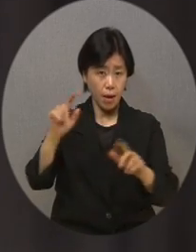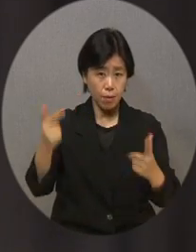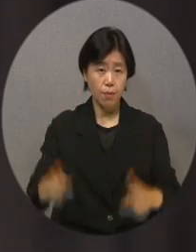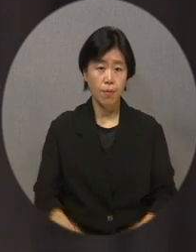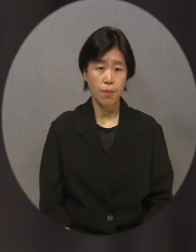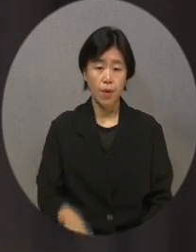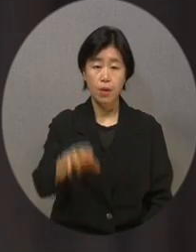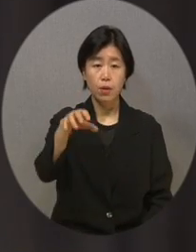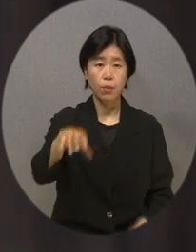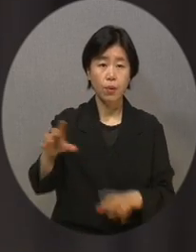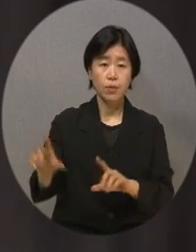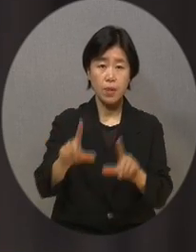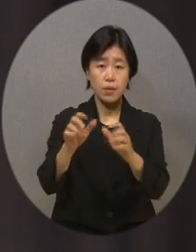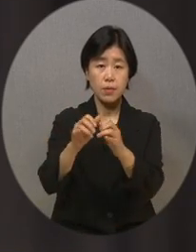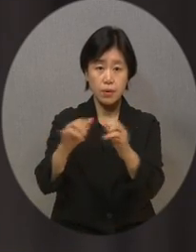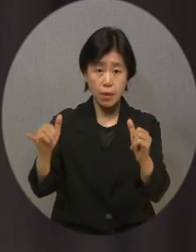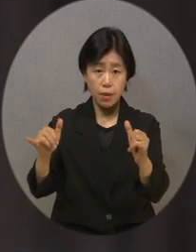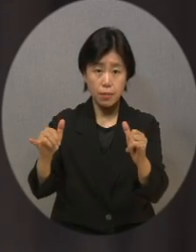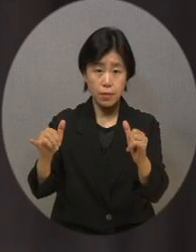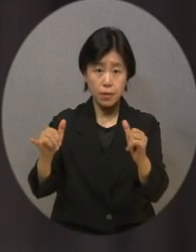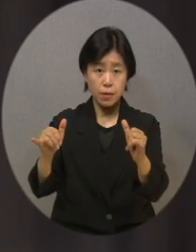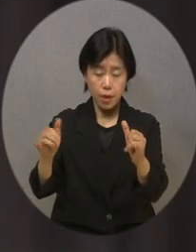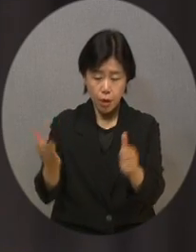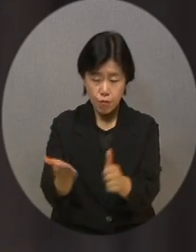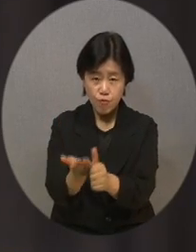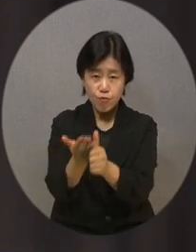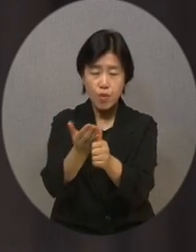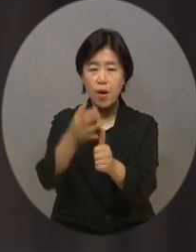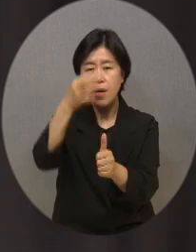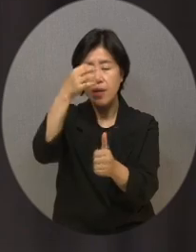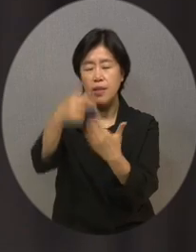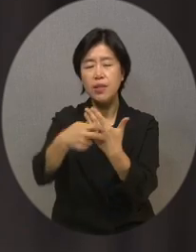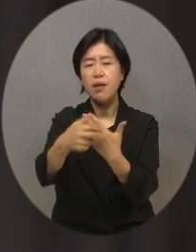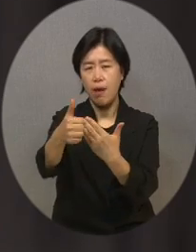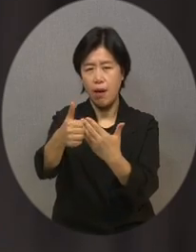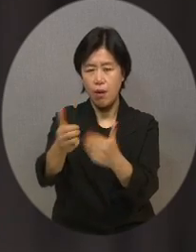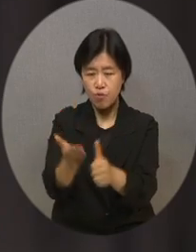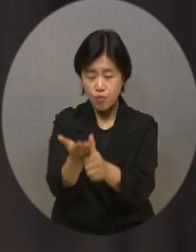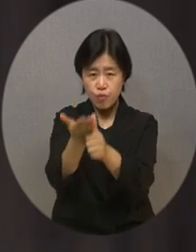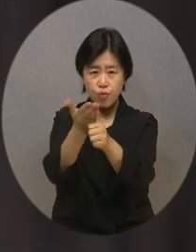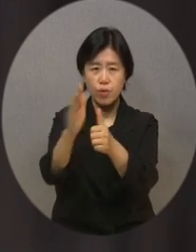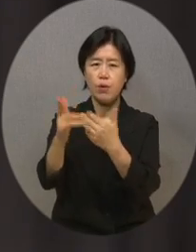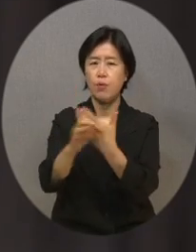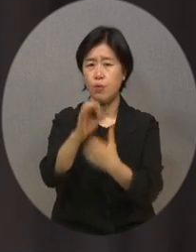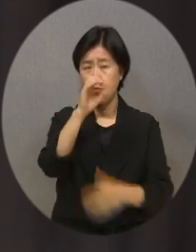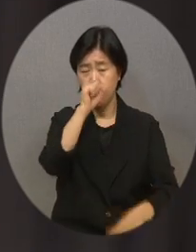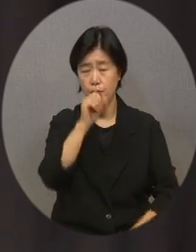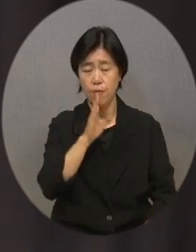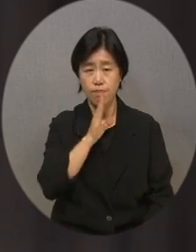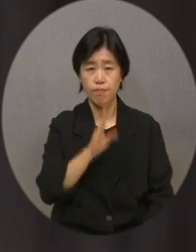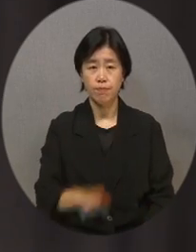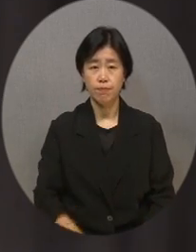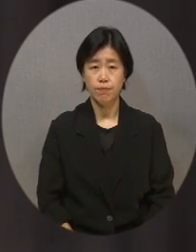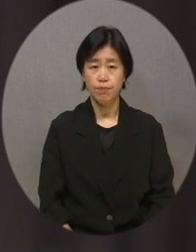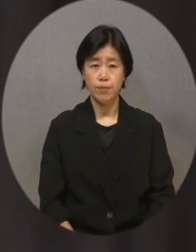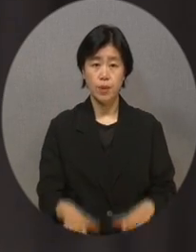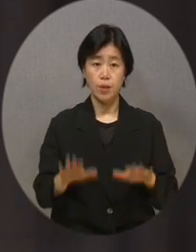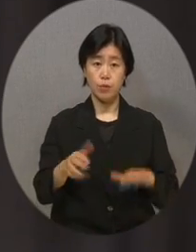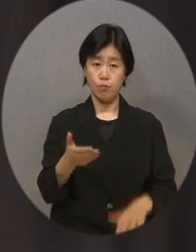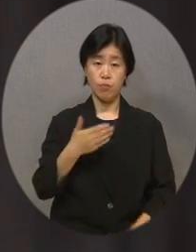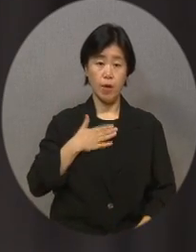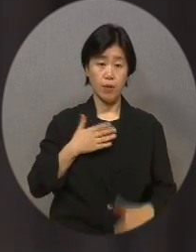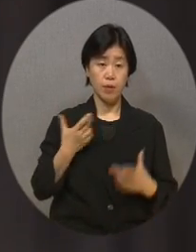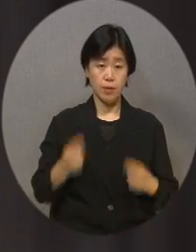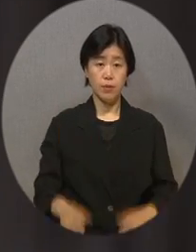지역에 있는 사람들이 의사가 돼가지고 그 지역에 살 수 있는 환경을 만들어줘야 되거든요. 오케이. 지금 잘